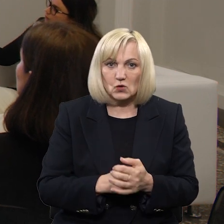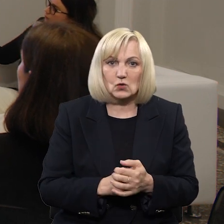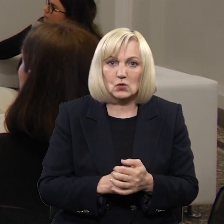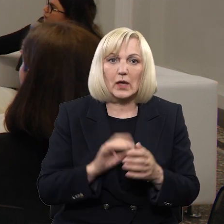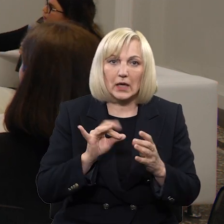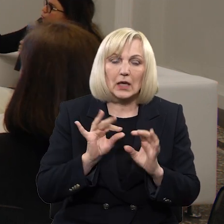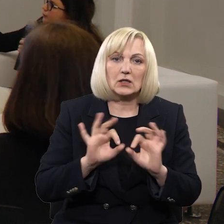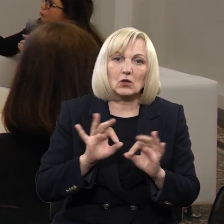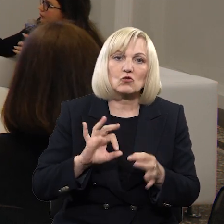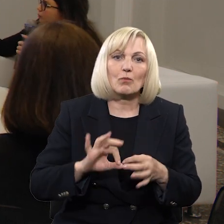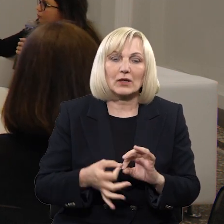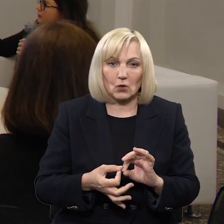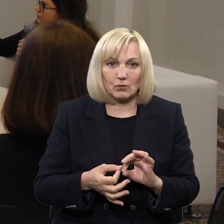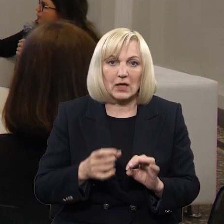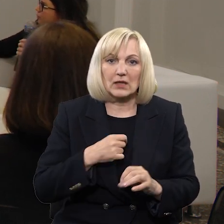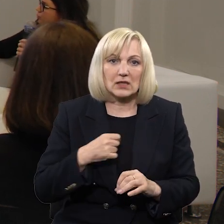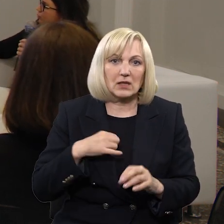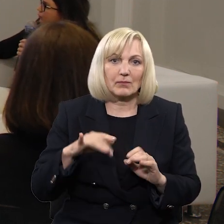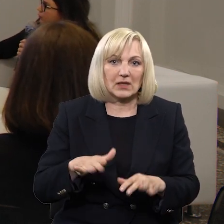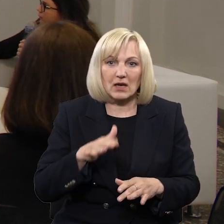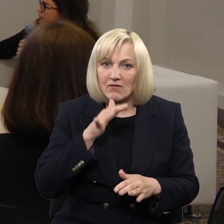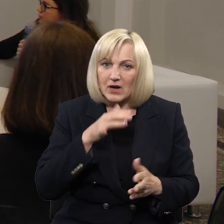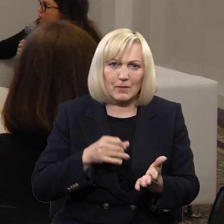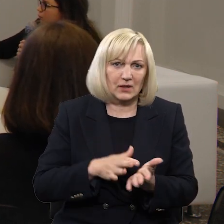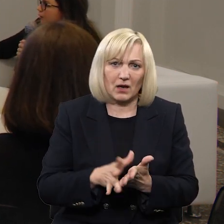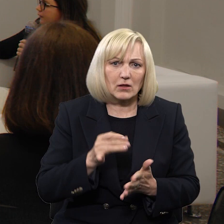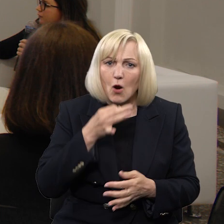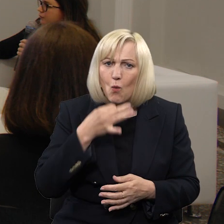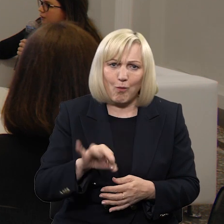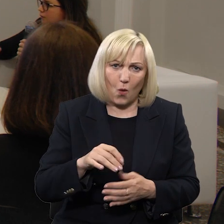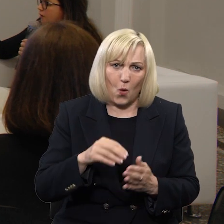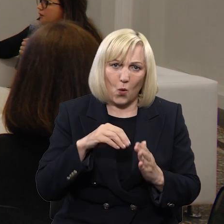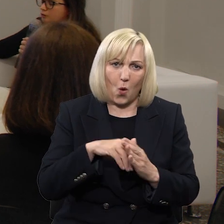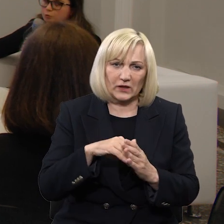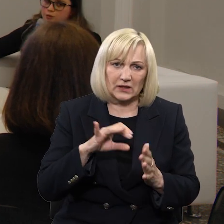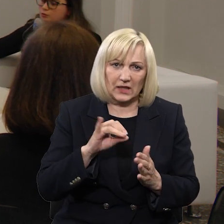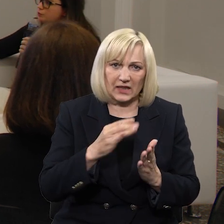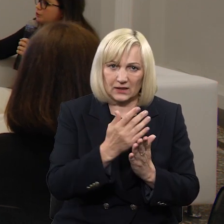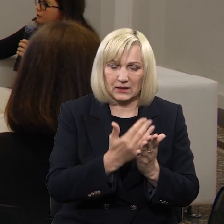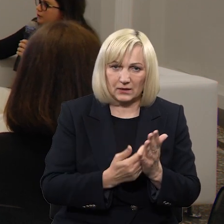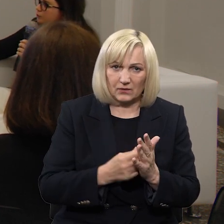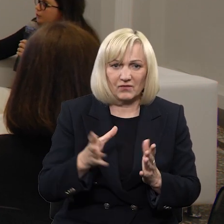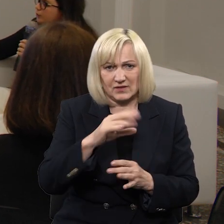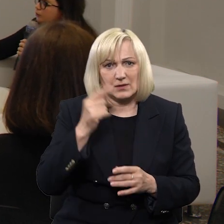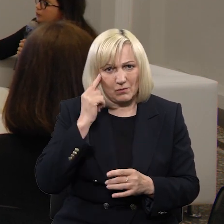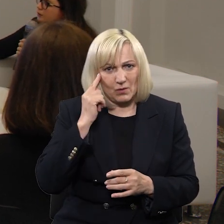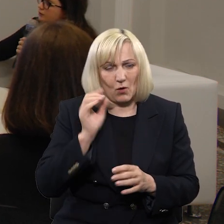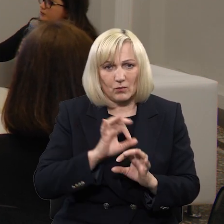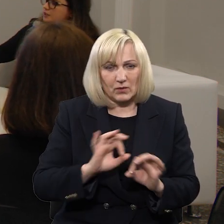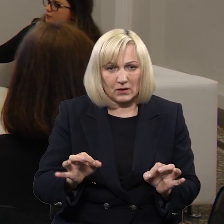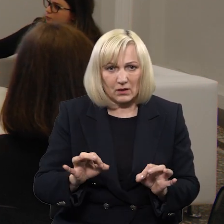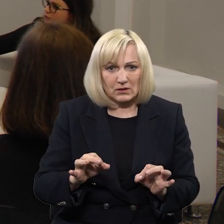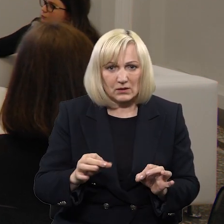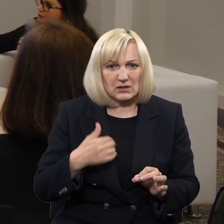и расскажу подробнее на самом деле просто очень много времени тратится на любой контент все тут присутствующие это понимают